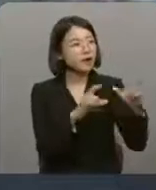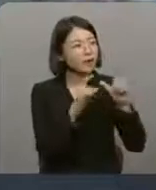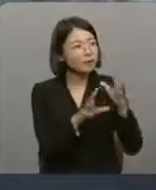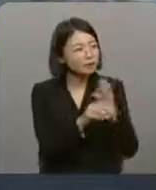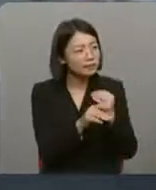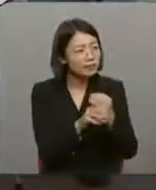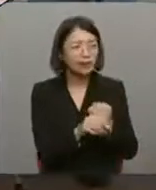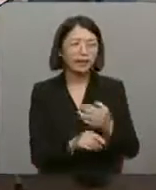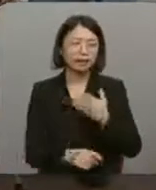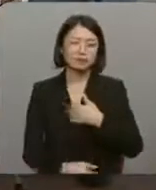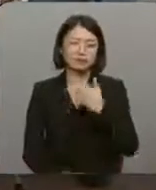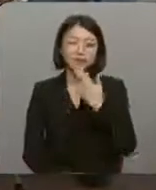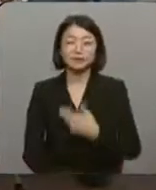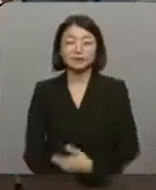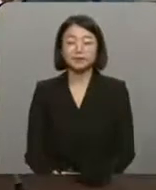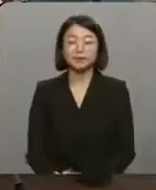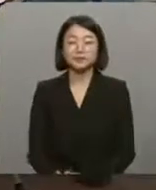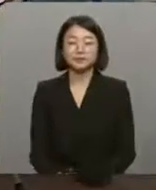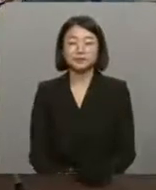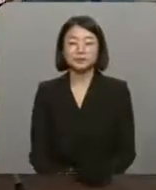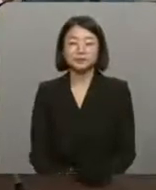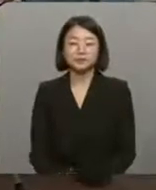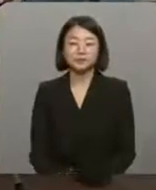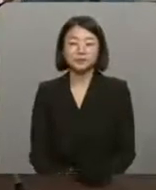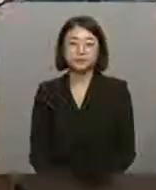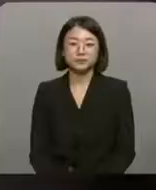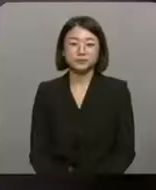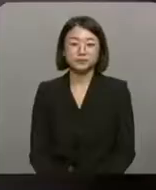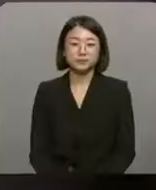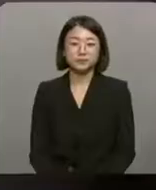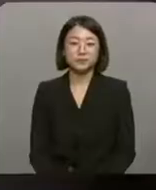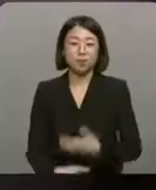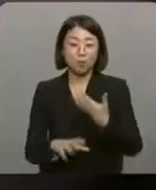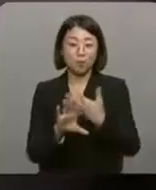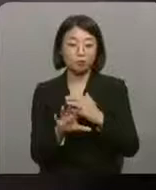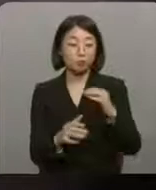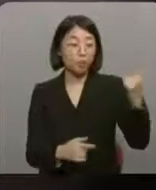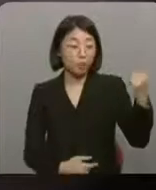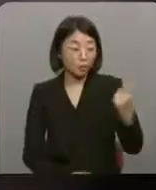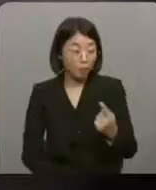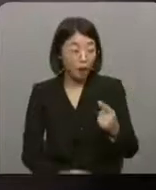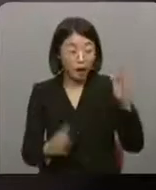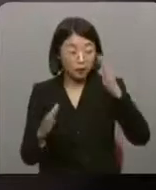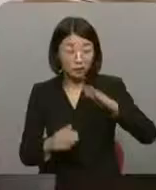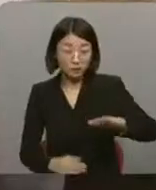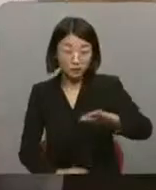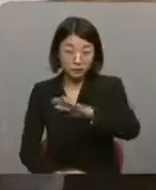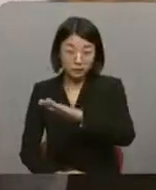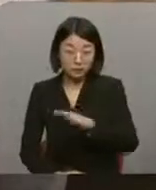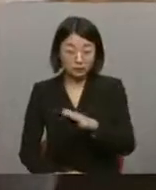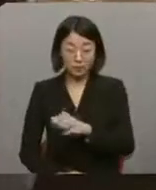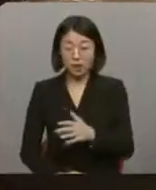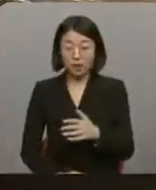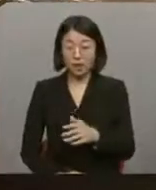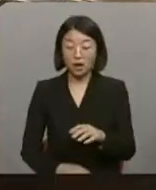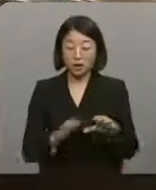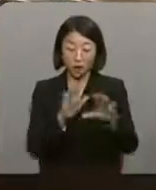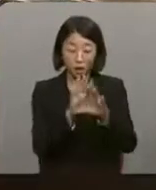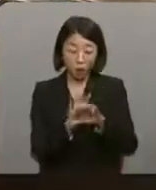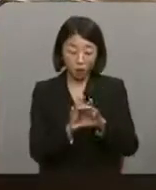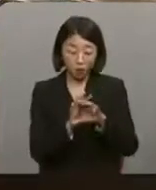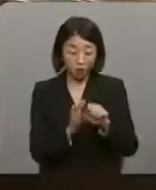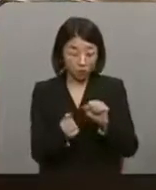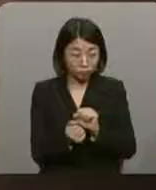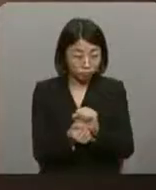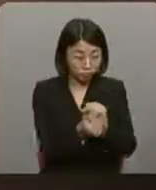순 없잖아요 다만 상대적으로 백신접종 유리 낮은 외국인과 학생을 중심으로 그런 알고 확진 자 발생이